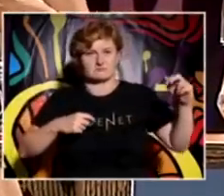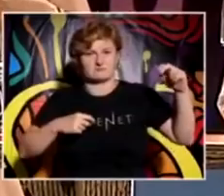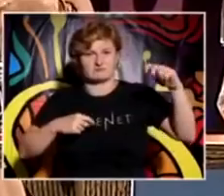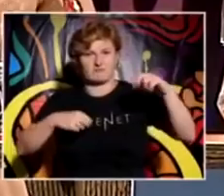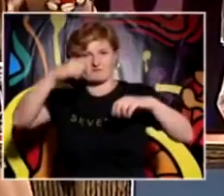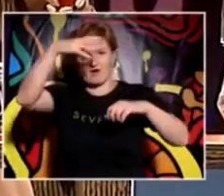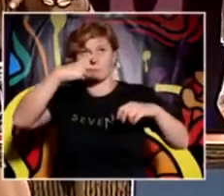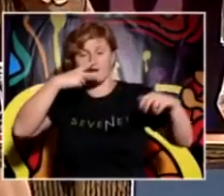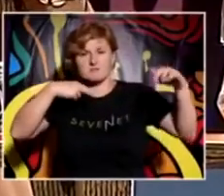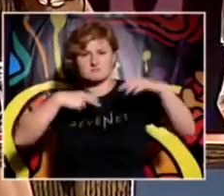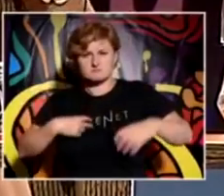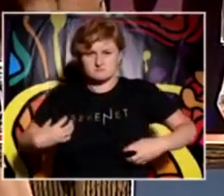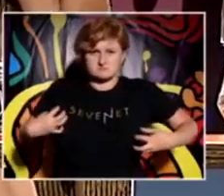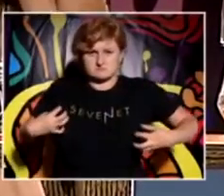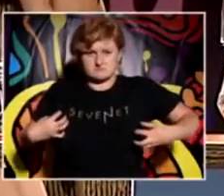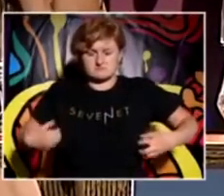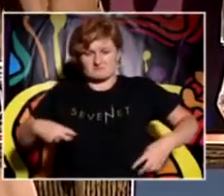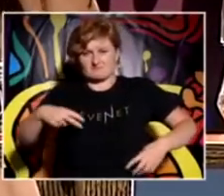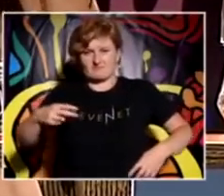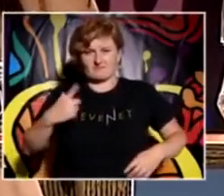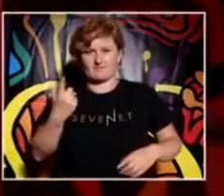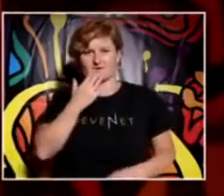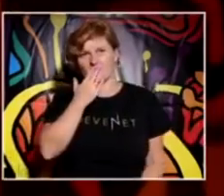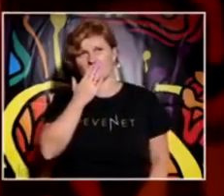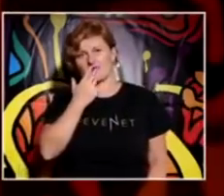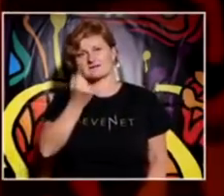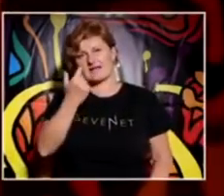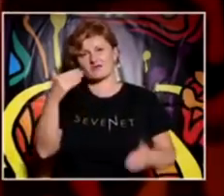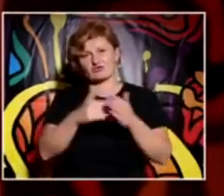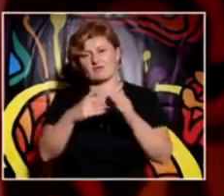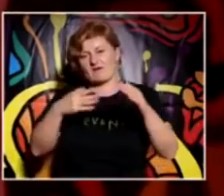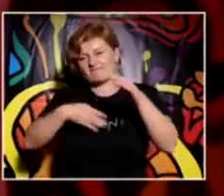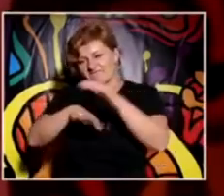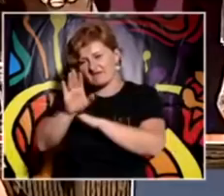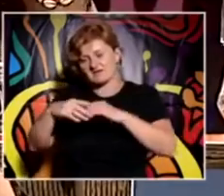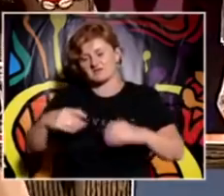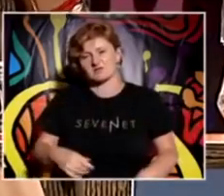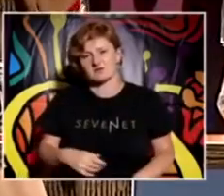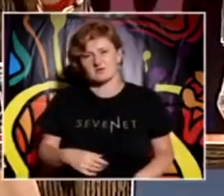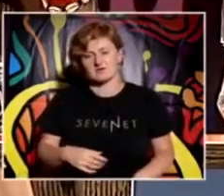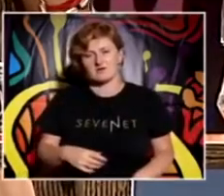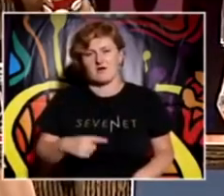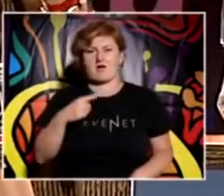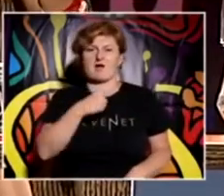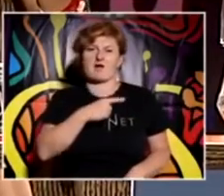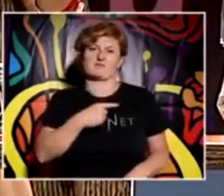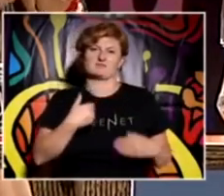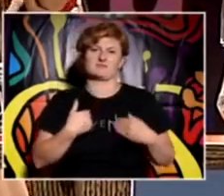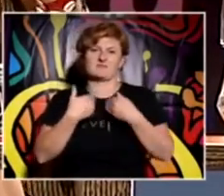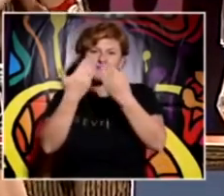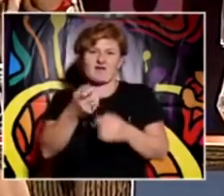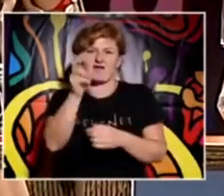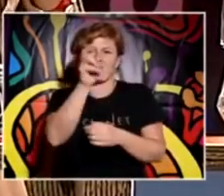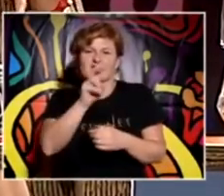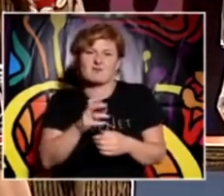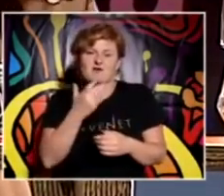posturze wikinga, my myślimy oho, trzeba będzie się zaraz będzie zbierać w tym deszczu, a on nam przynosi gorącą herbatkę,